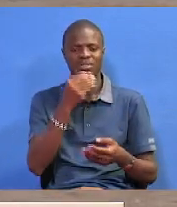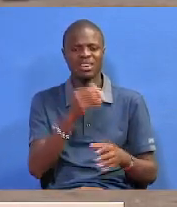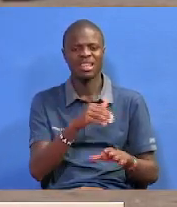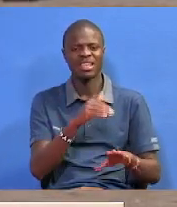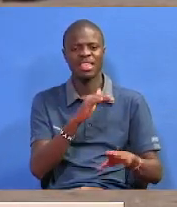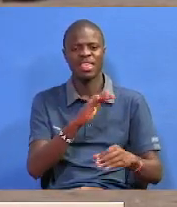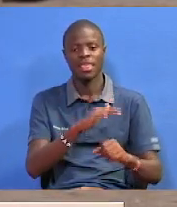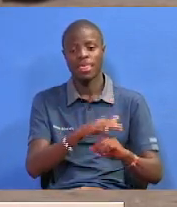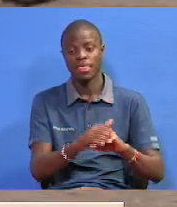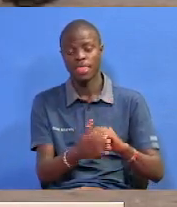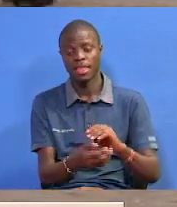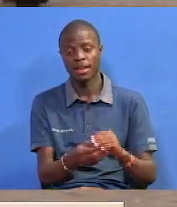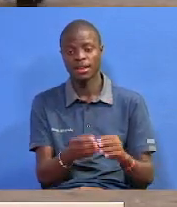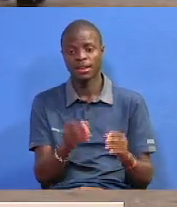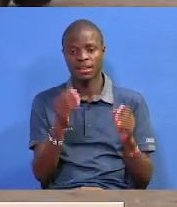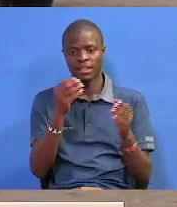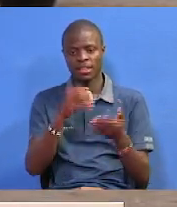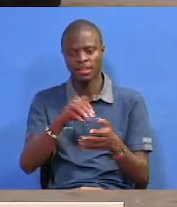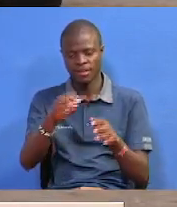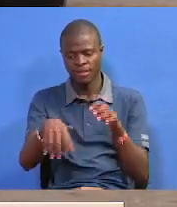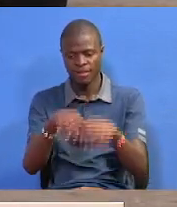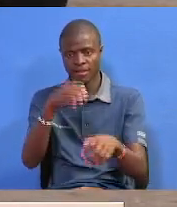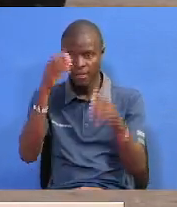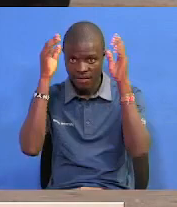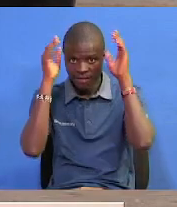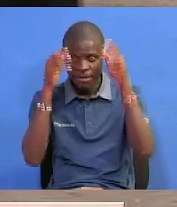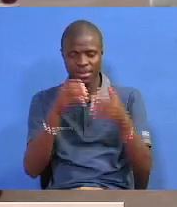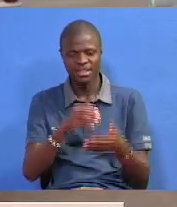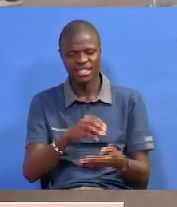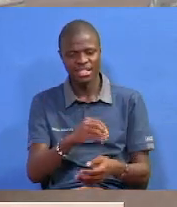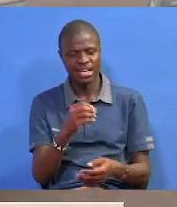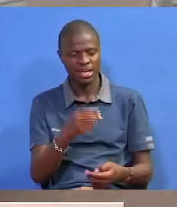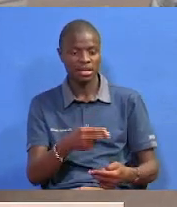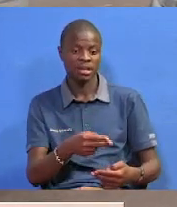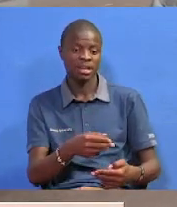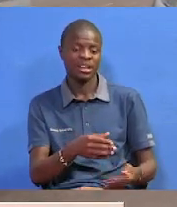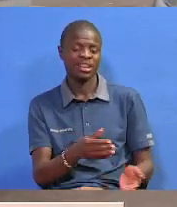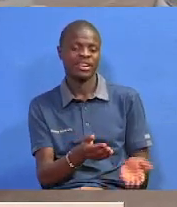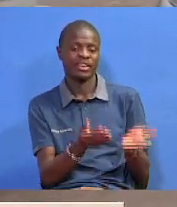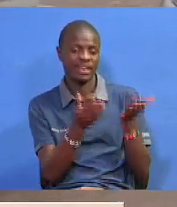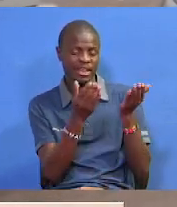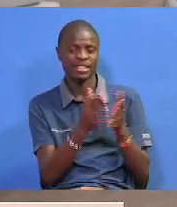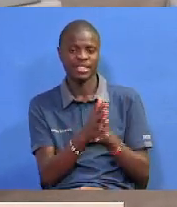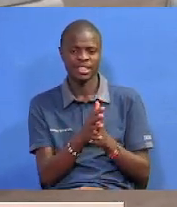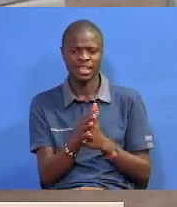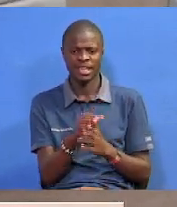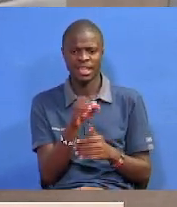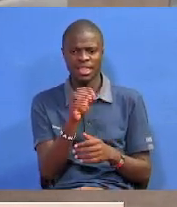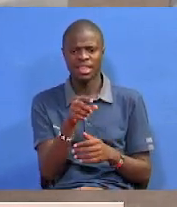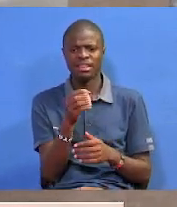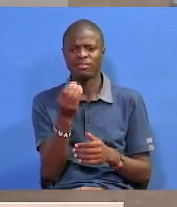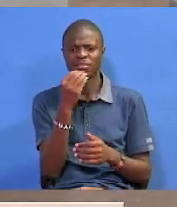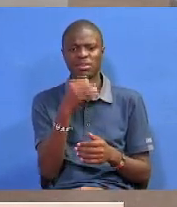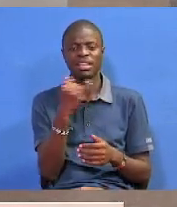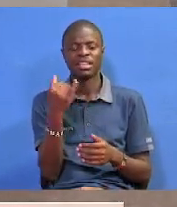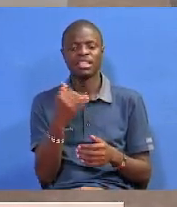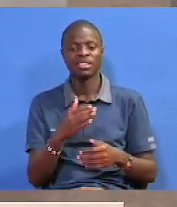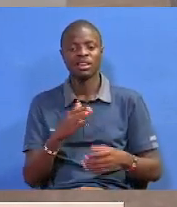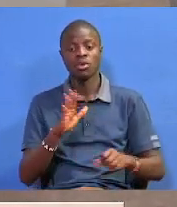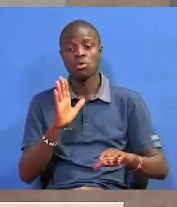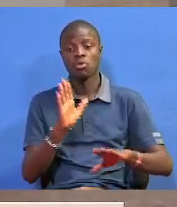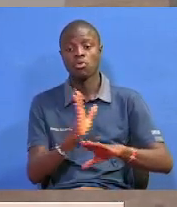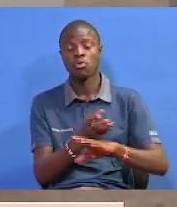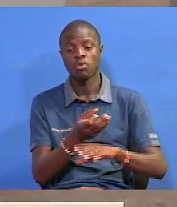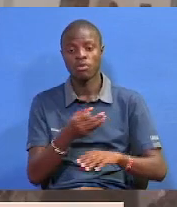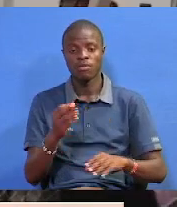kukuza. Hata hivyo, anasema kuwa vyakula hivi vya kuagizwa ni bora kwa afya. Rais pia ameahidi